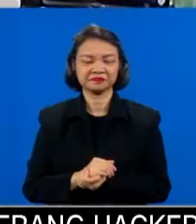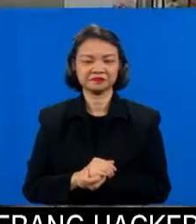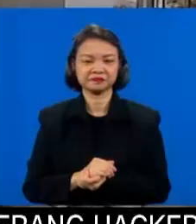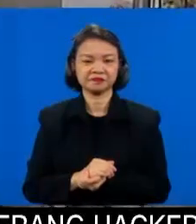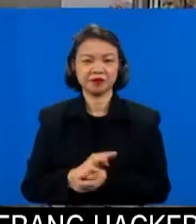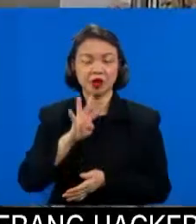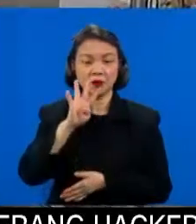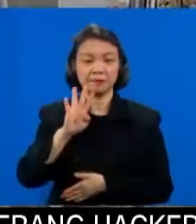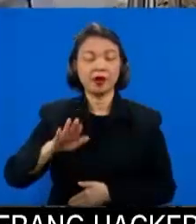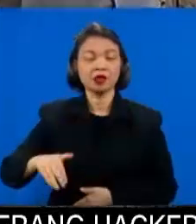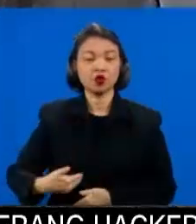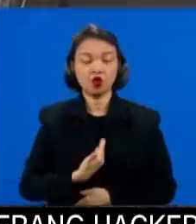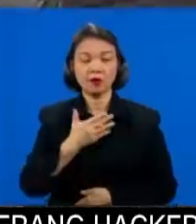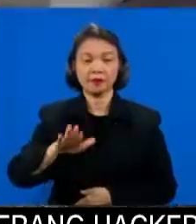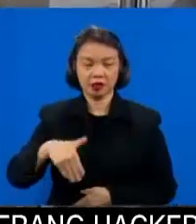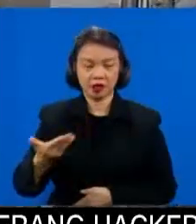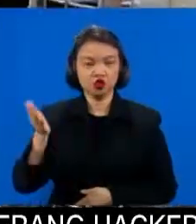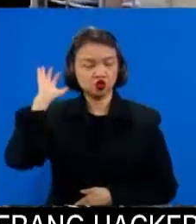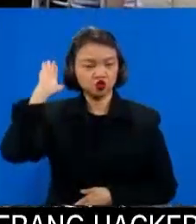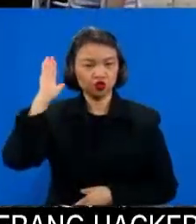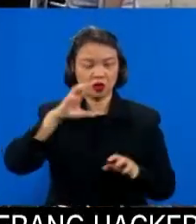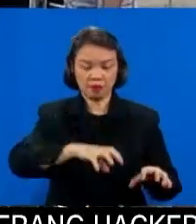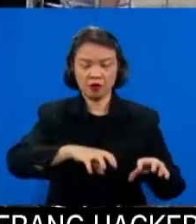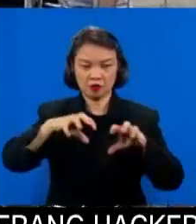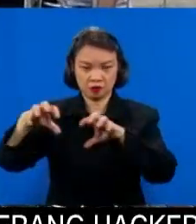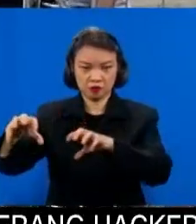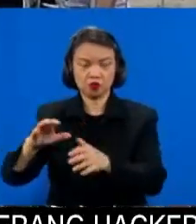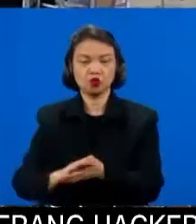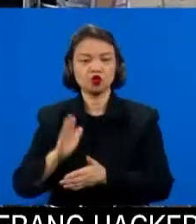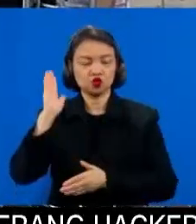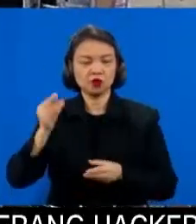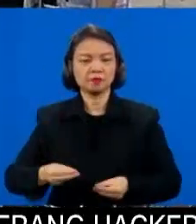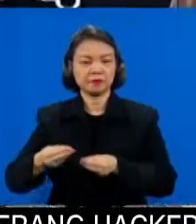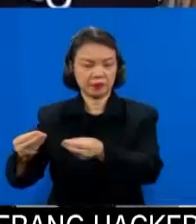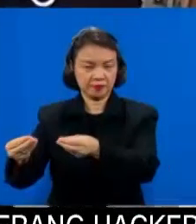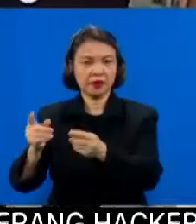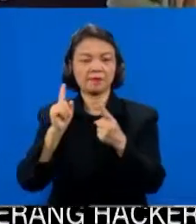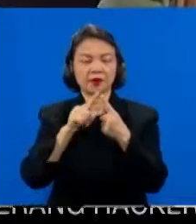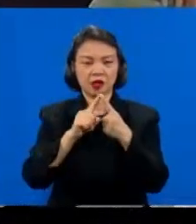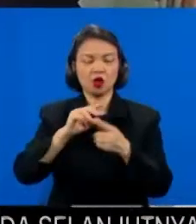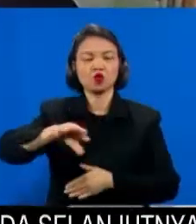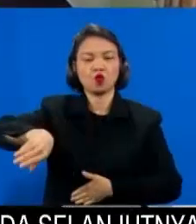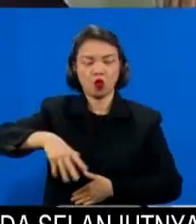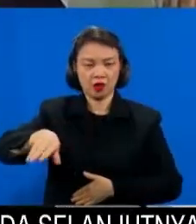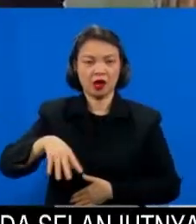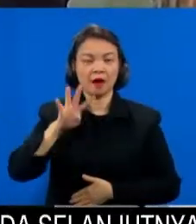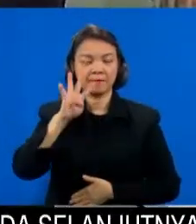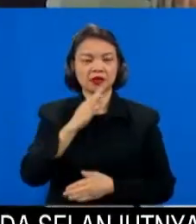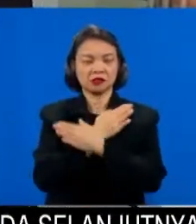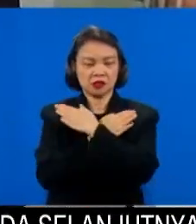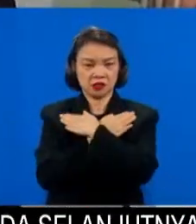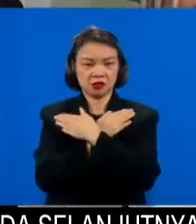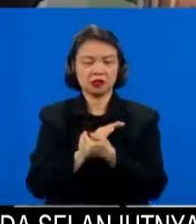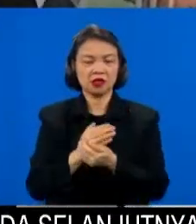Sementara 4 korban tewas sudah berhasil dievakuasi dan sudah terkonfirmasi pihak keluarga. Saat ini keempat jenazah sudah berada di